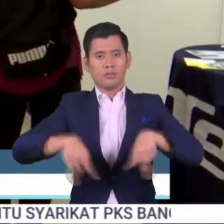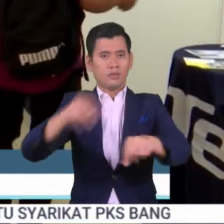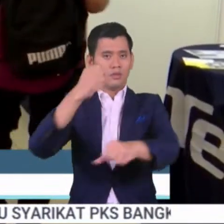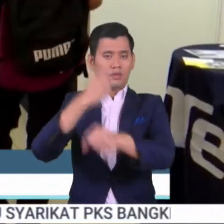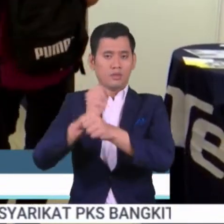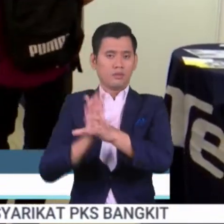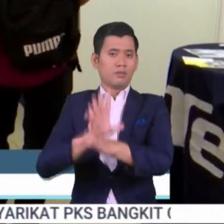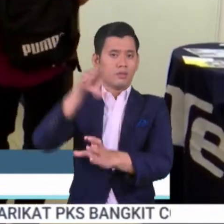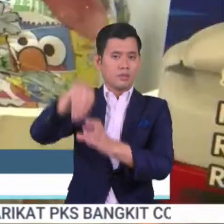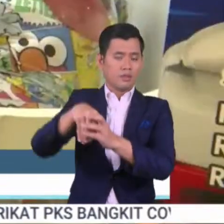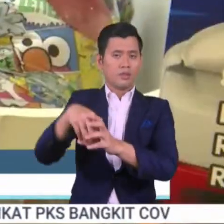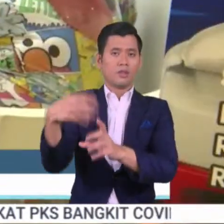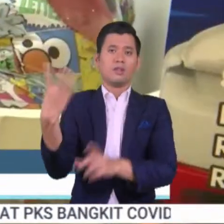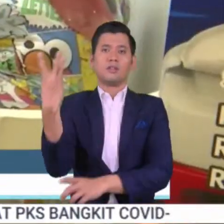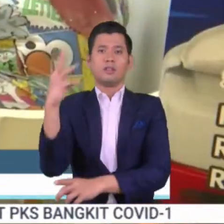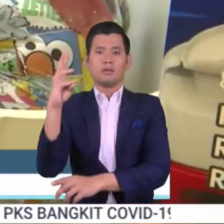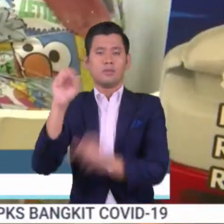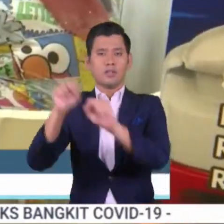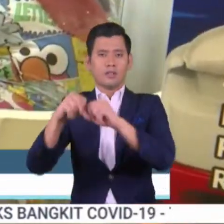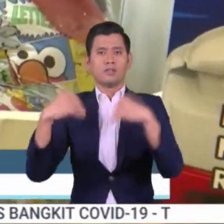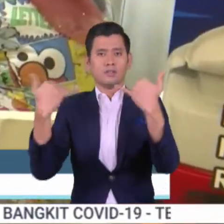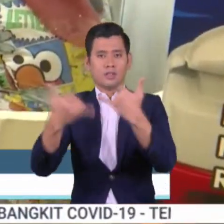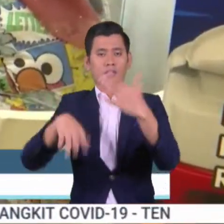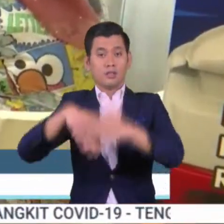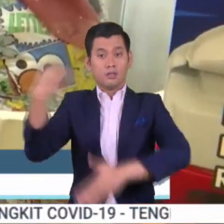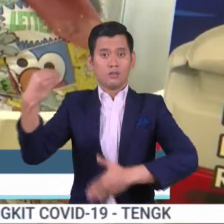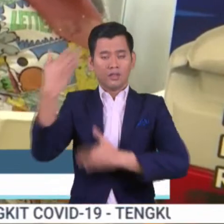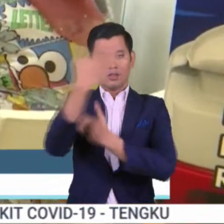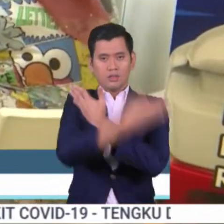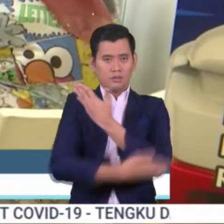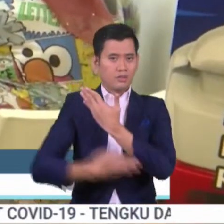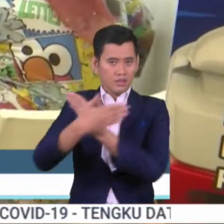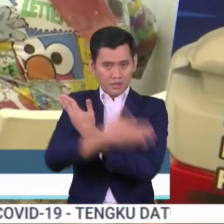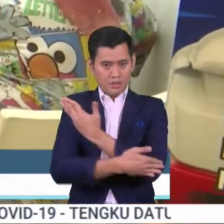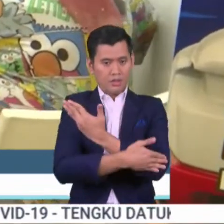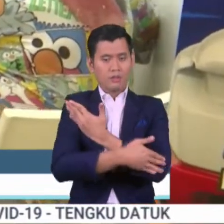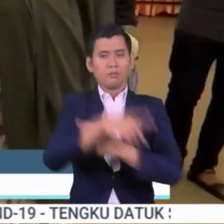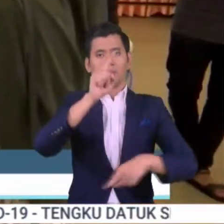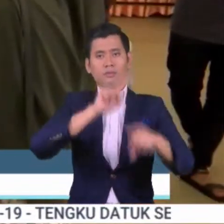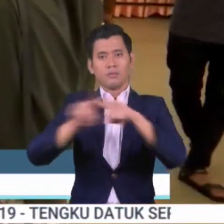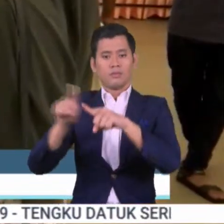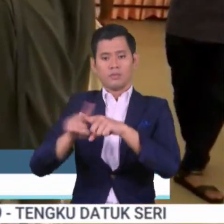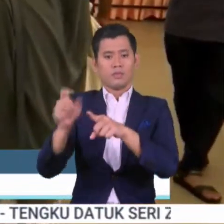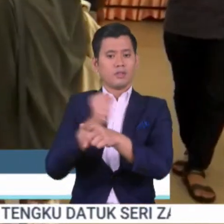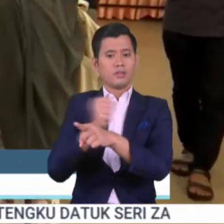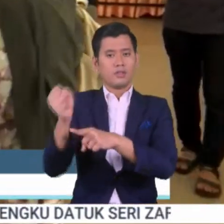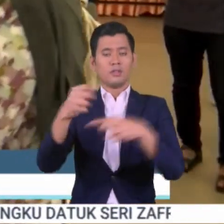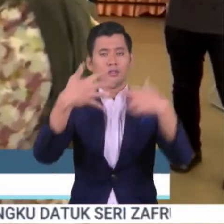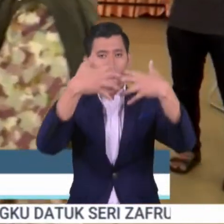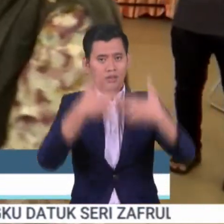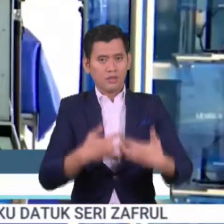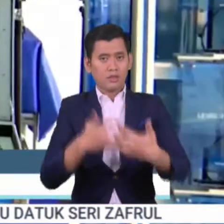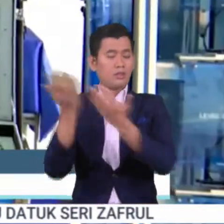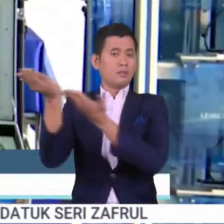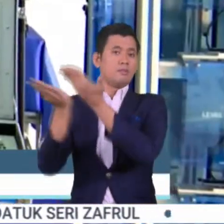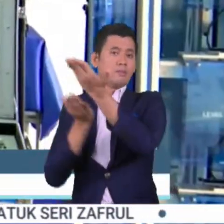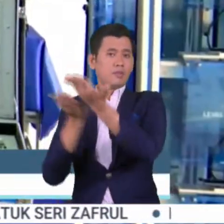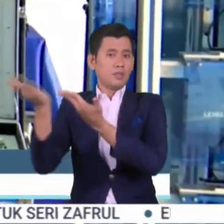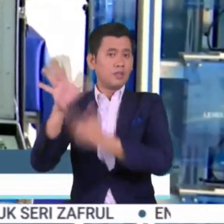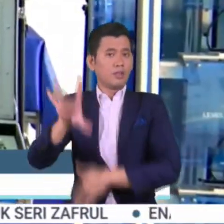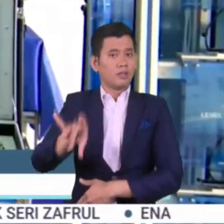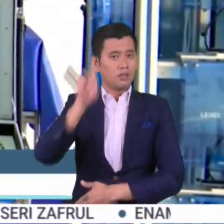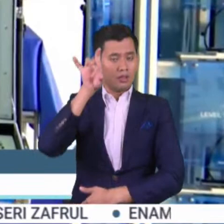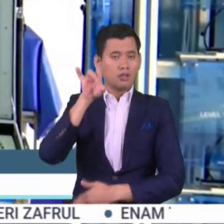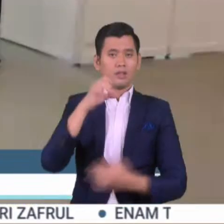melibatkan penyertaan 16 syarikat asing dan tempatan daripada pelbagai sektor perkilangan dan perkhidmatan terpilih